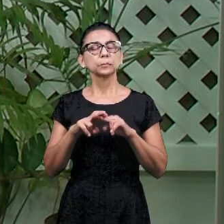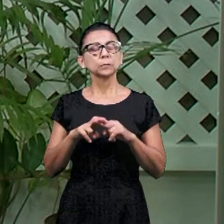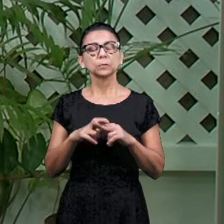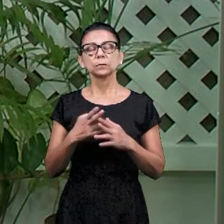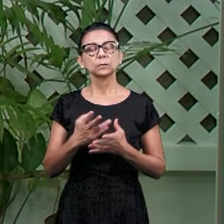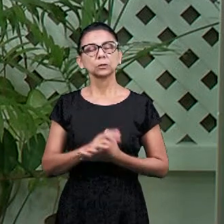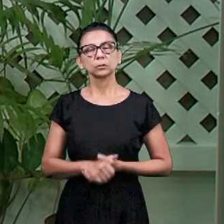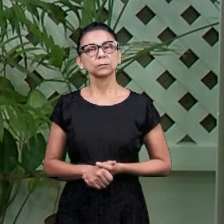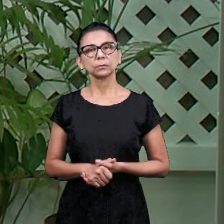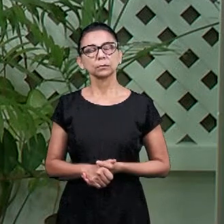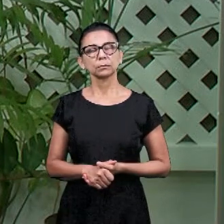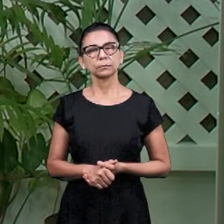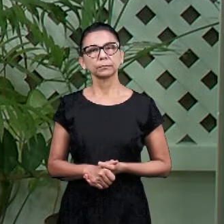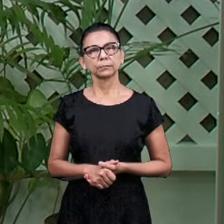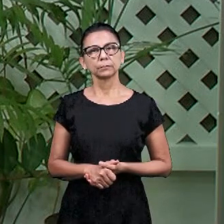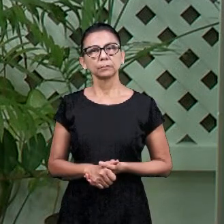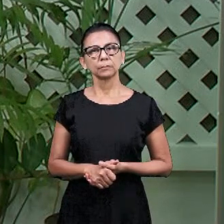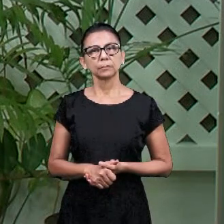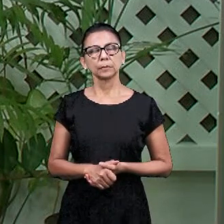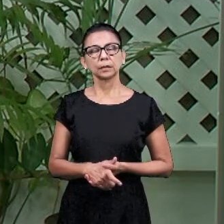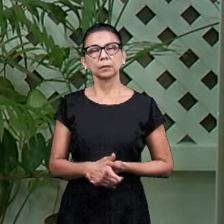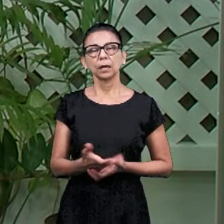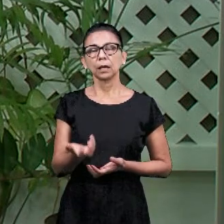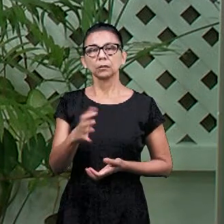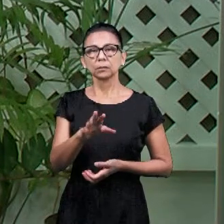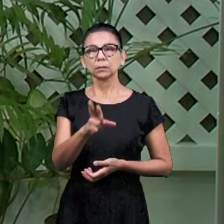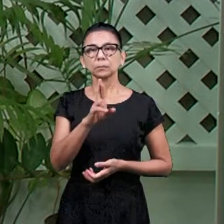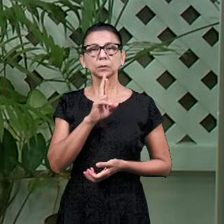en 12e place. Mes frères, il n'a pas